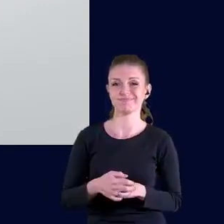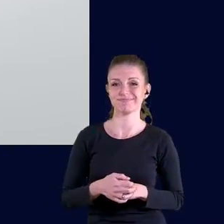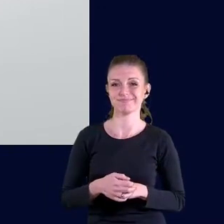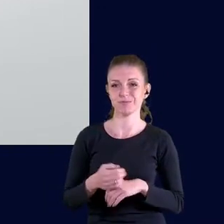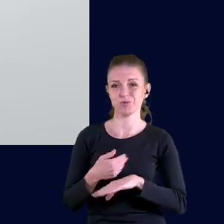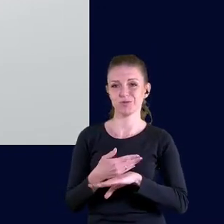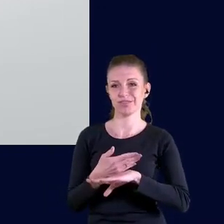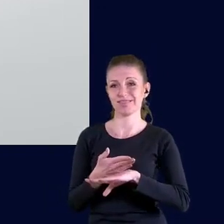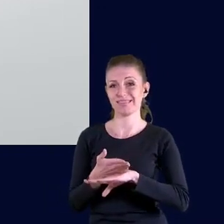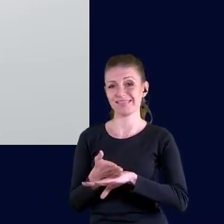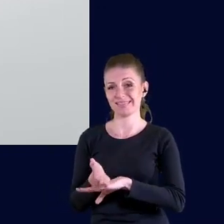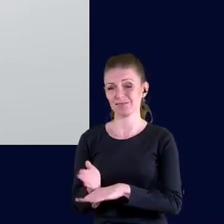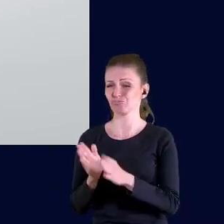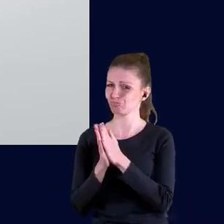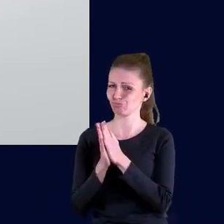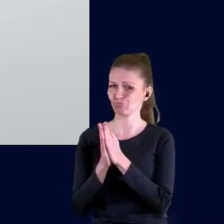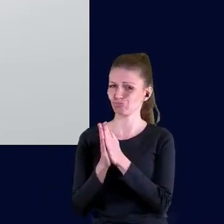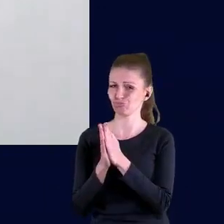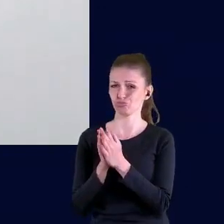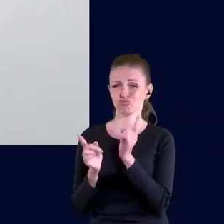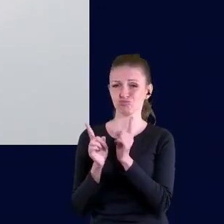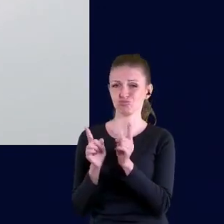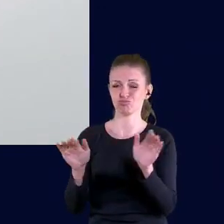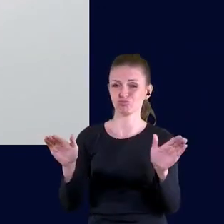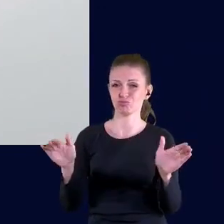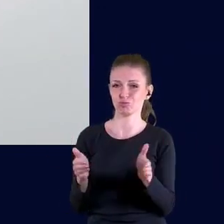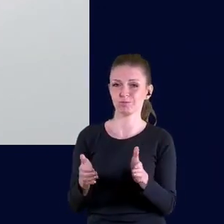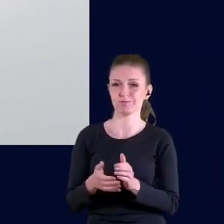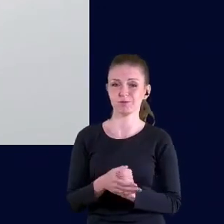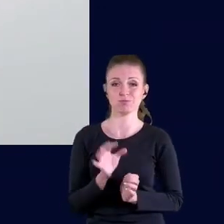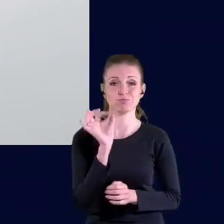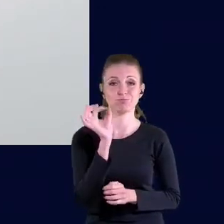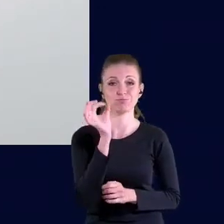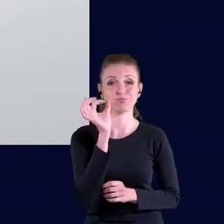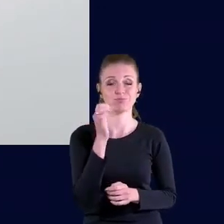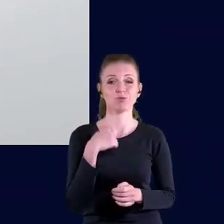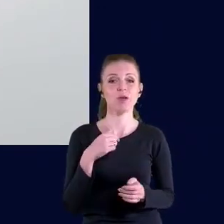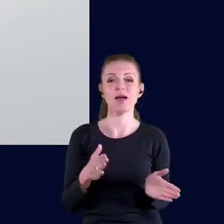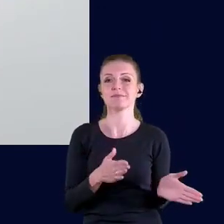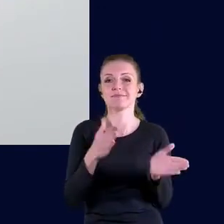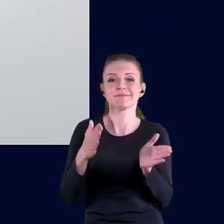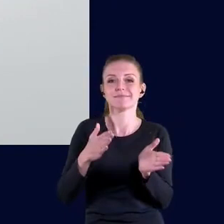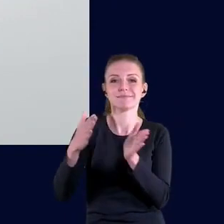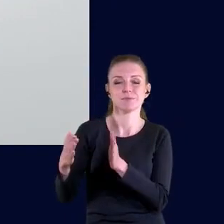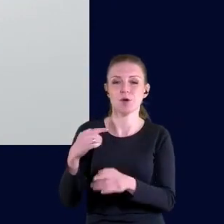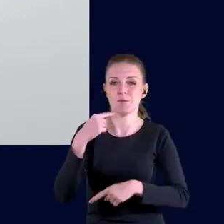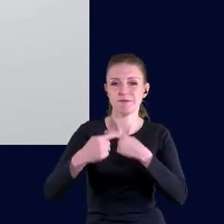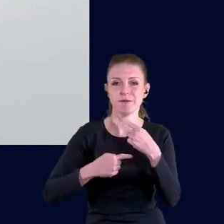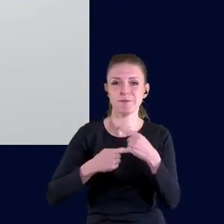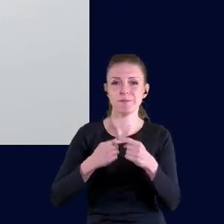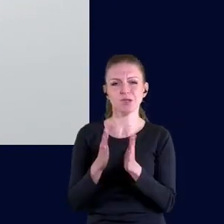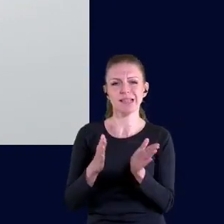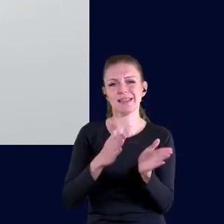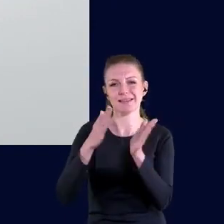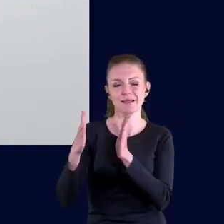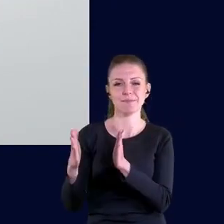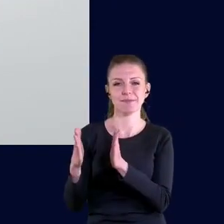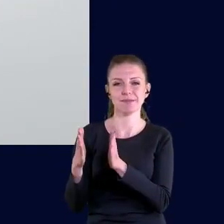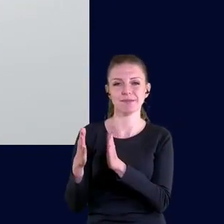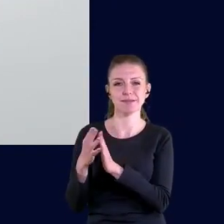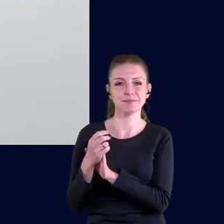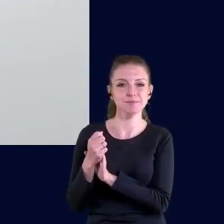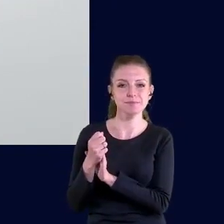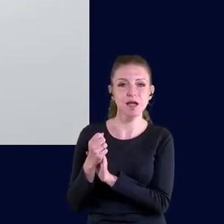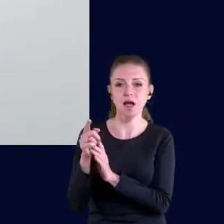mamy przesunięte dość sporo czasu także dobrze dobrze przejdę W takim razie poproszę o tak